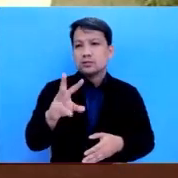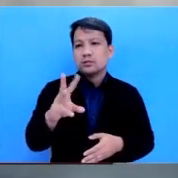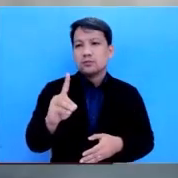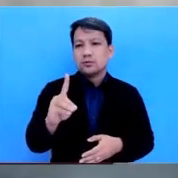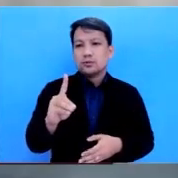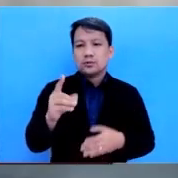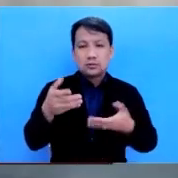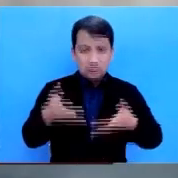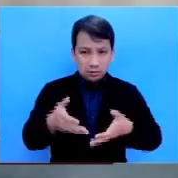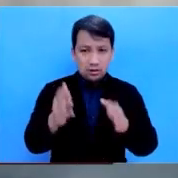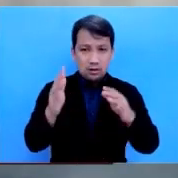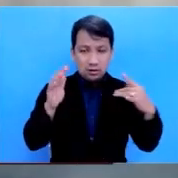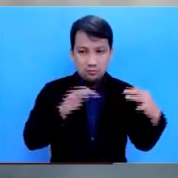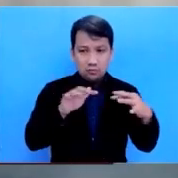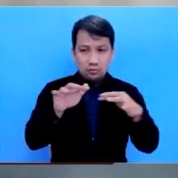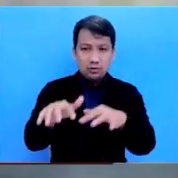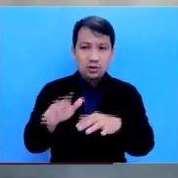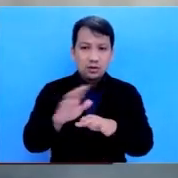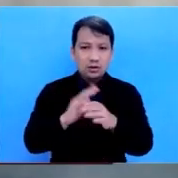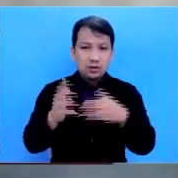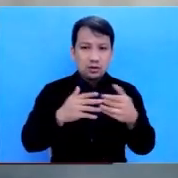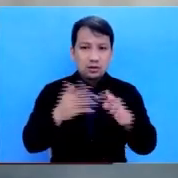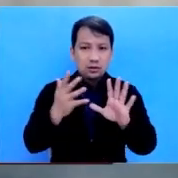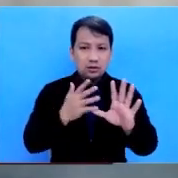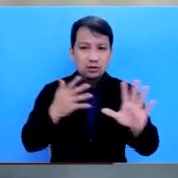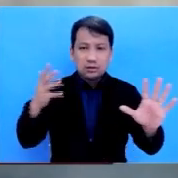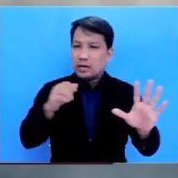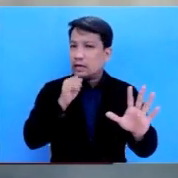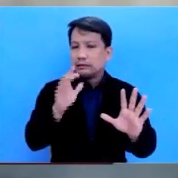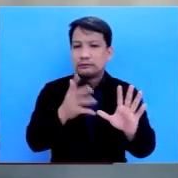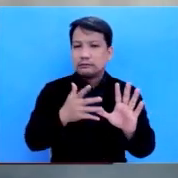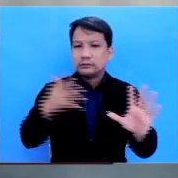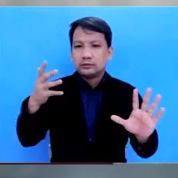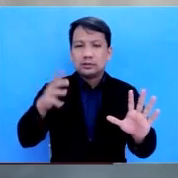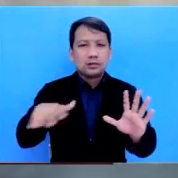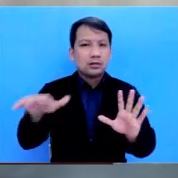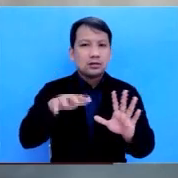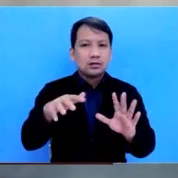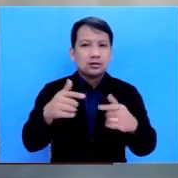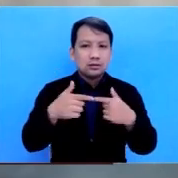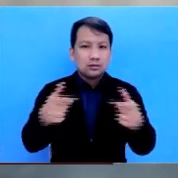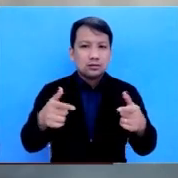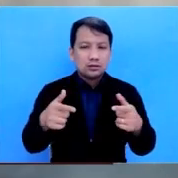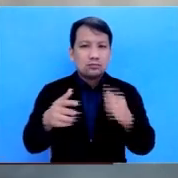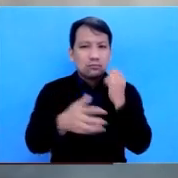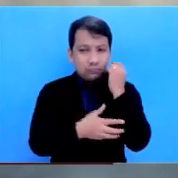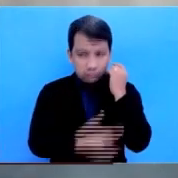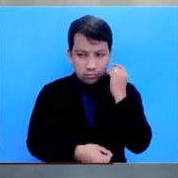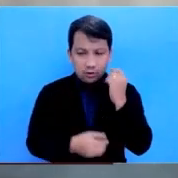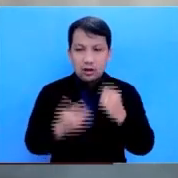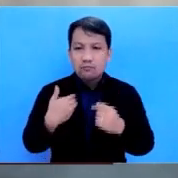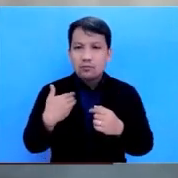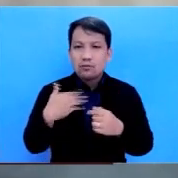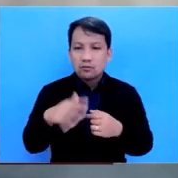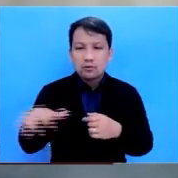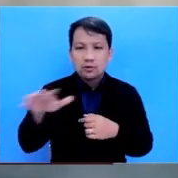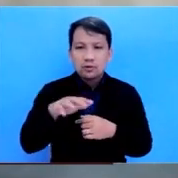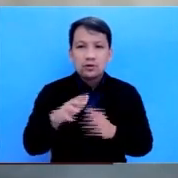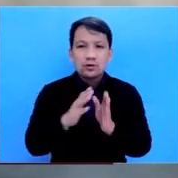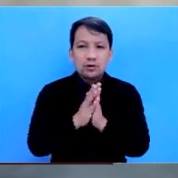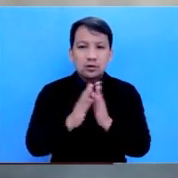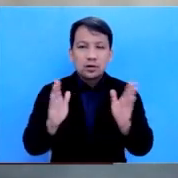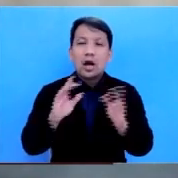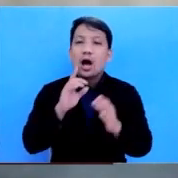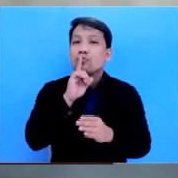papasukin. Ayoko ho nagpipila sa labas ng bakod sa gate yung mga mahihirap. Gusto ko papasukin dahil yan po talaga